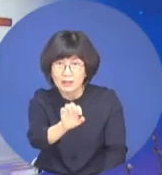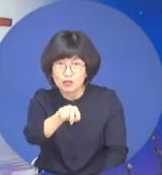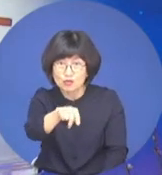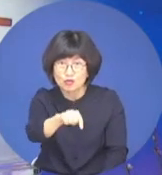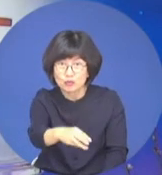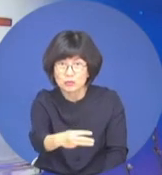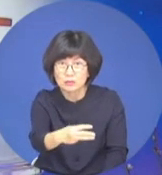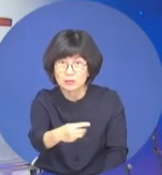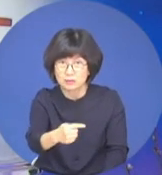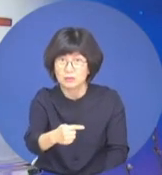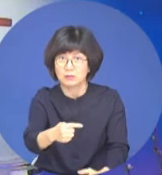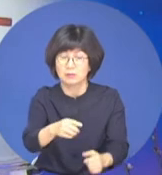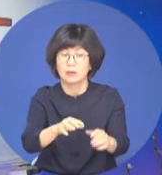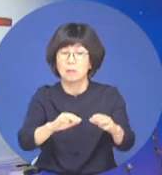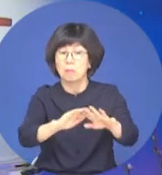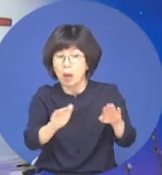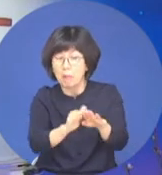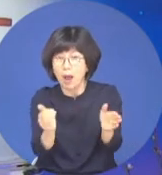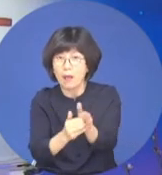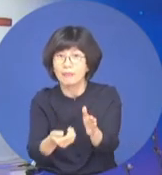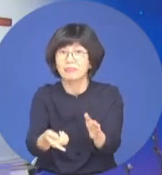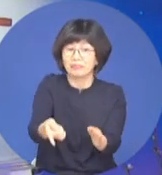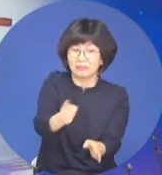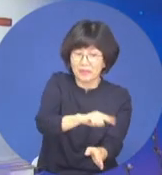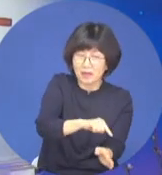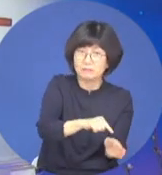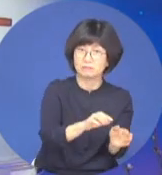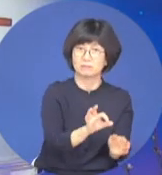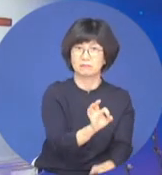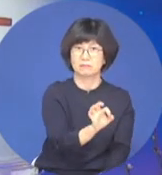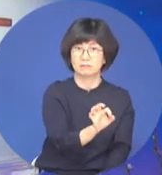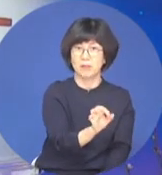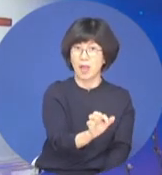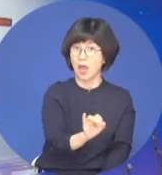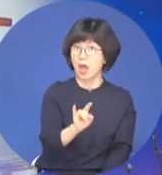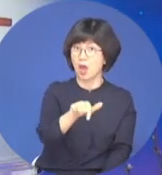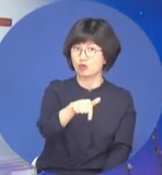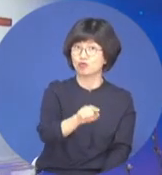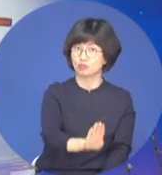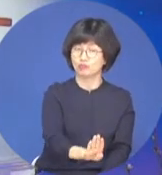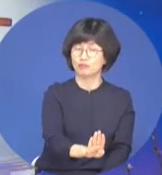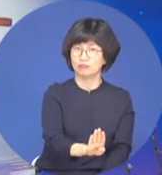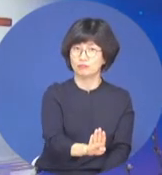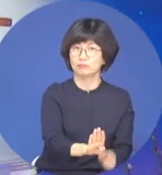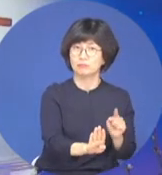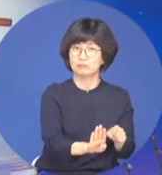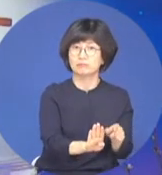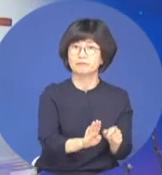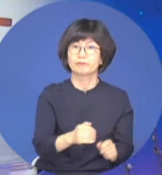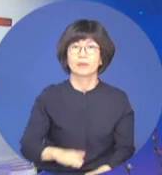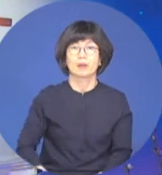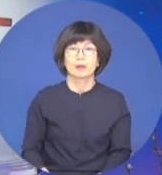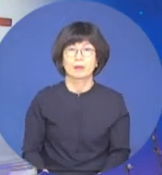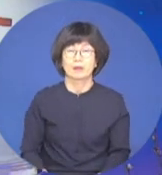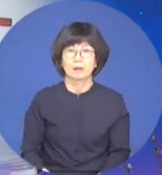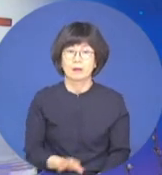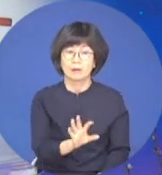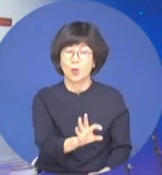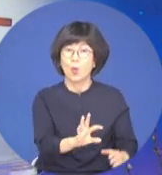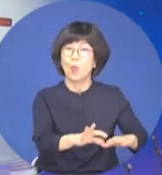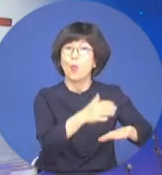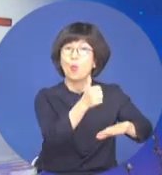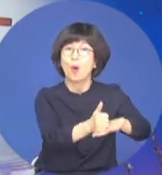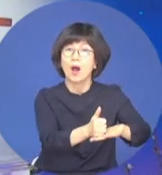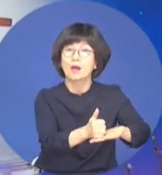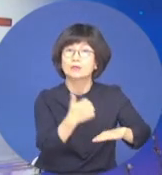다음의 순서는 남쪽에 있는 애굽이란 말이에요. 그러니까 애굽에 있는 애굽왕 느고라고 하는 왕이 있었는데